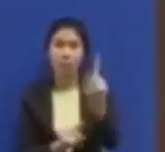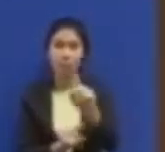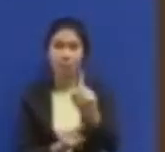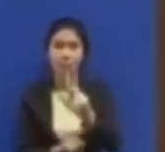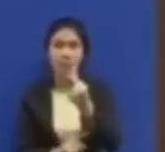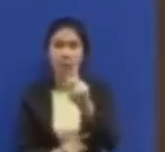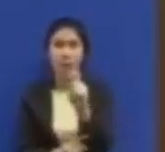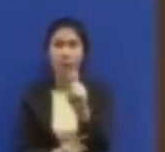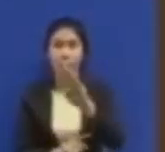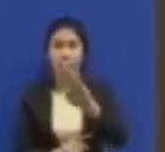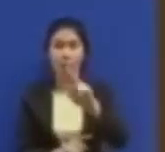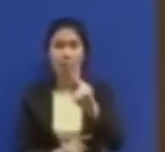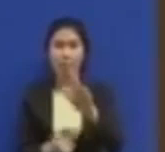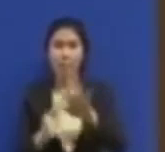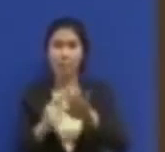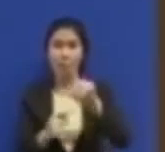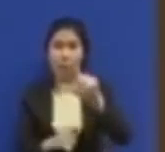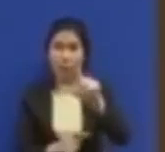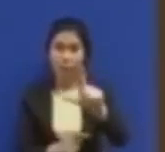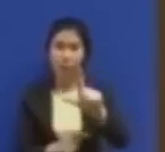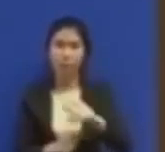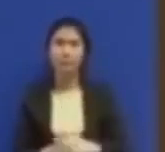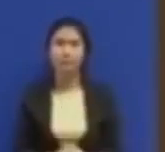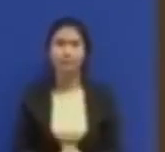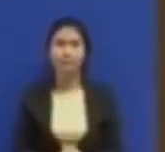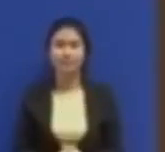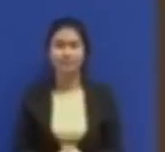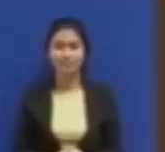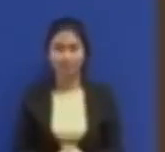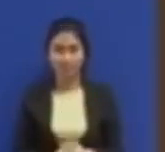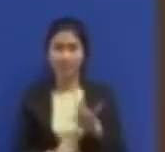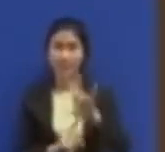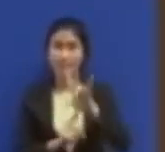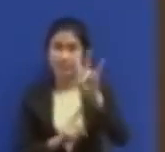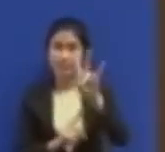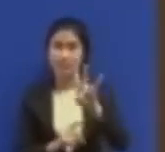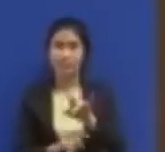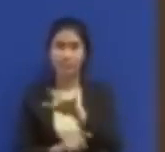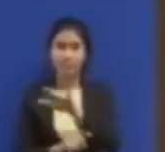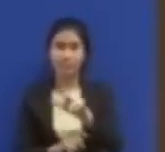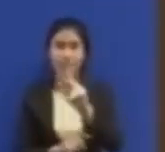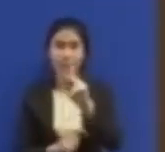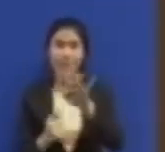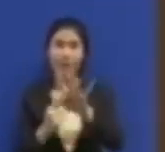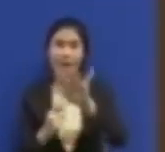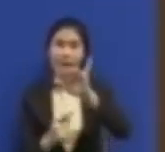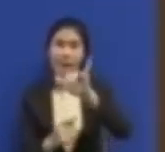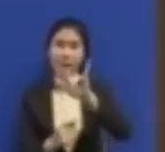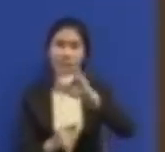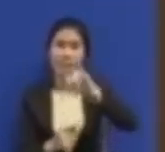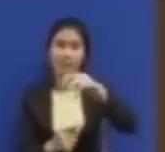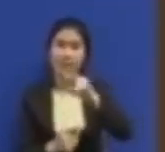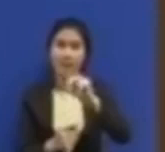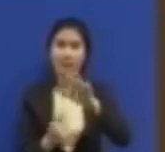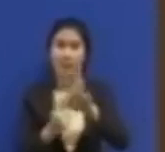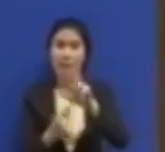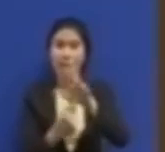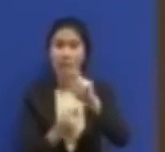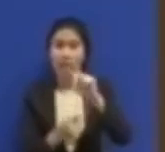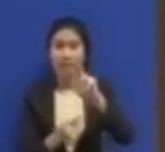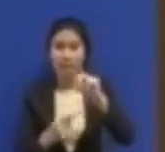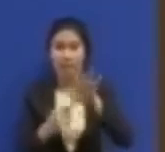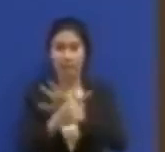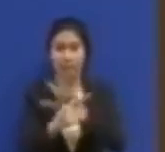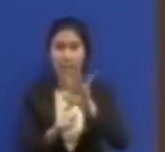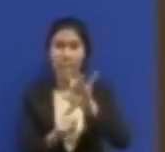ลอาภากรณ์อยุธยา 7. นางกัญจนารัตน์ลีวิโรจน์ 8. นายกำ